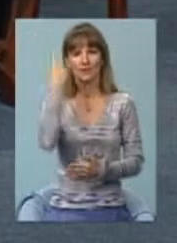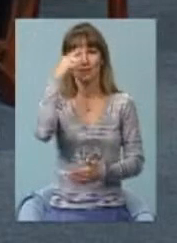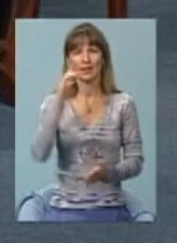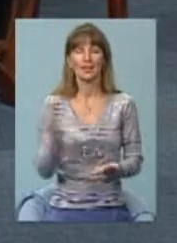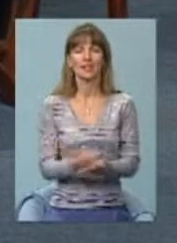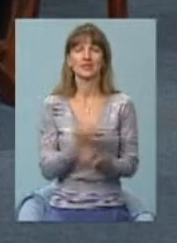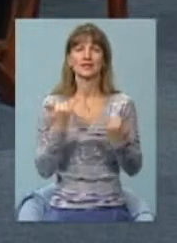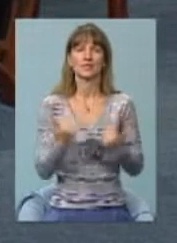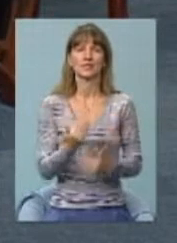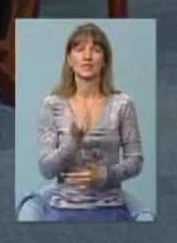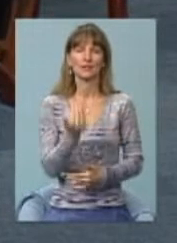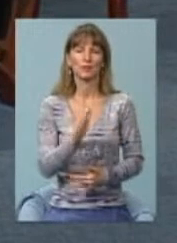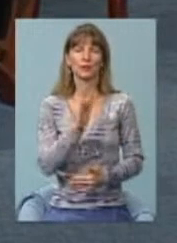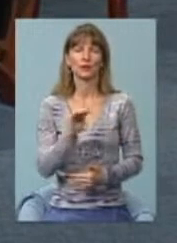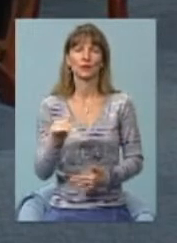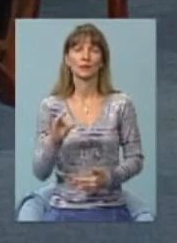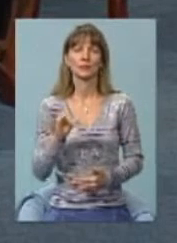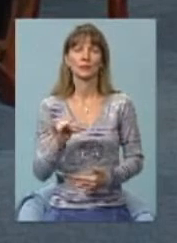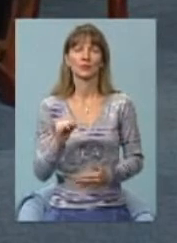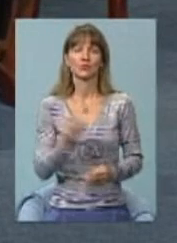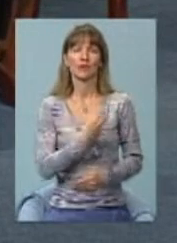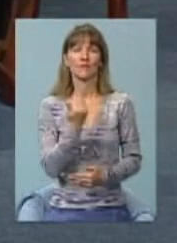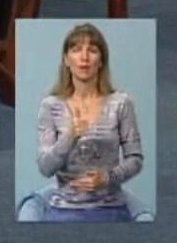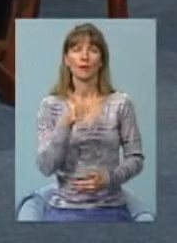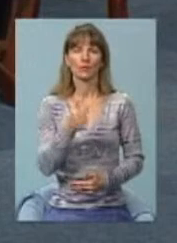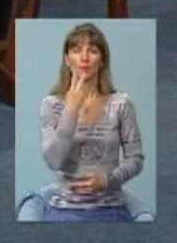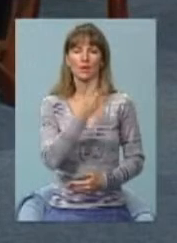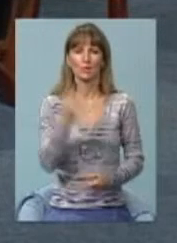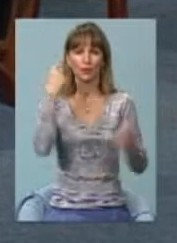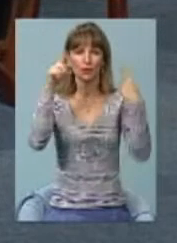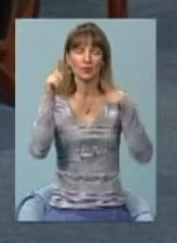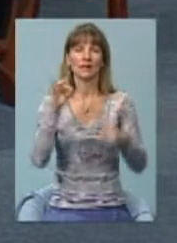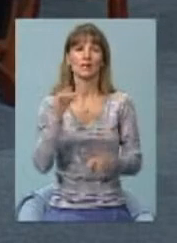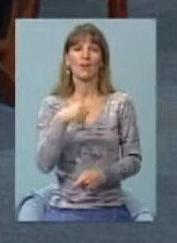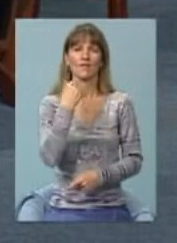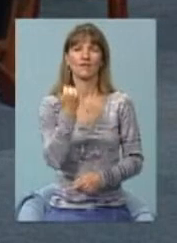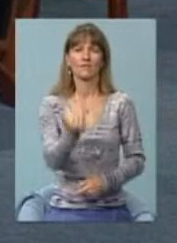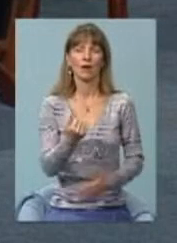Ну а на сьогодні ми з вами прощаємося, зичимо вам гарного перегляду мультфільму і